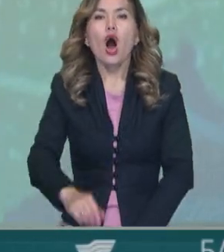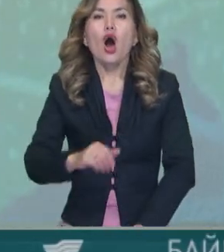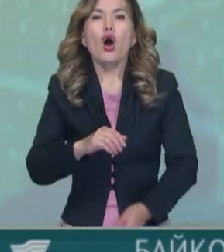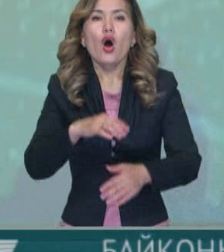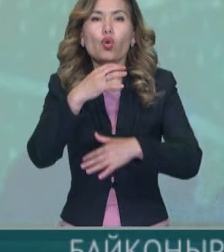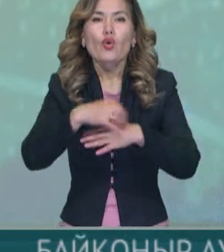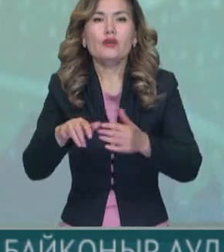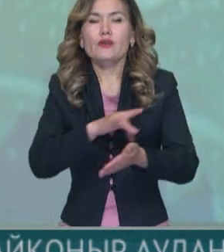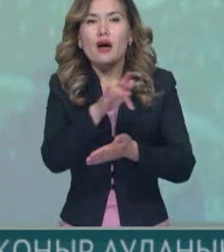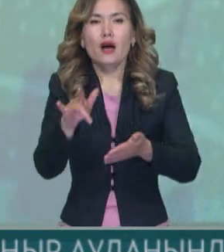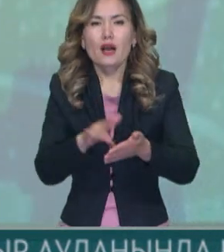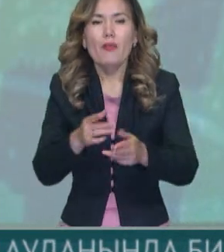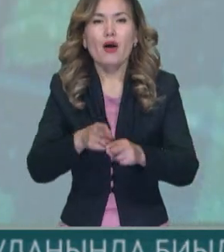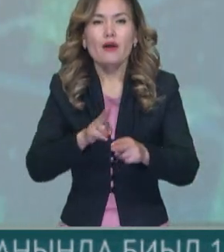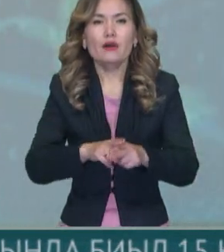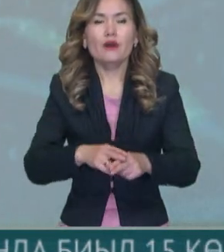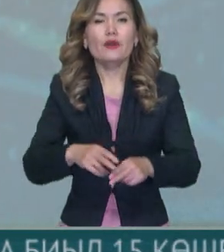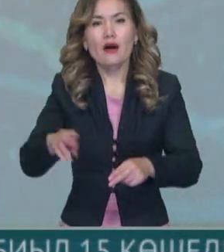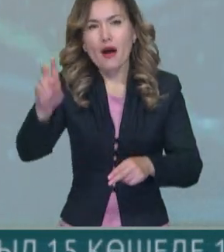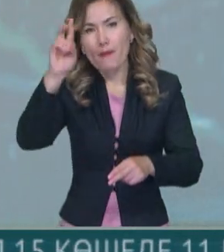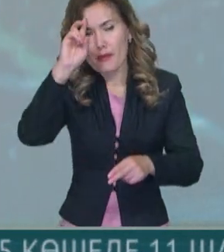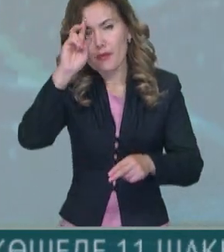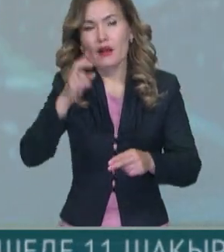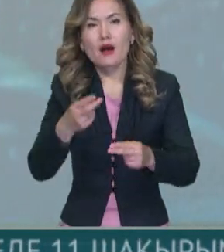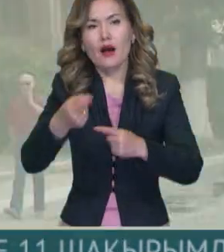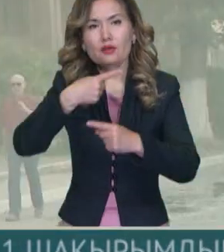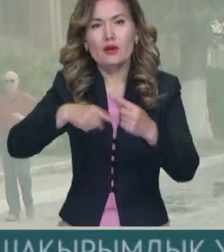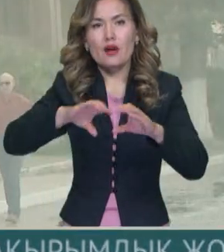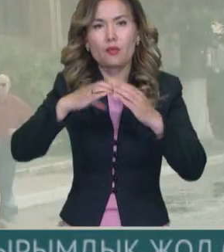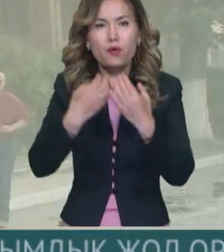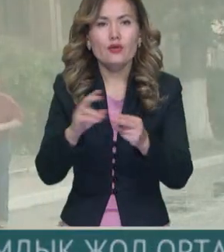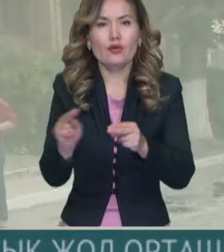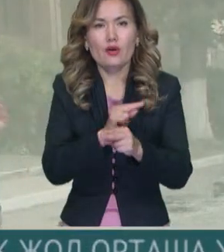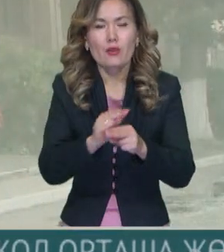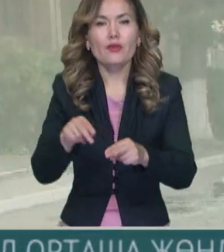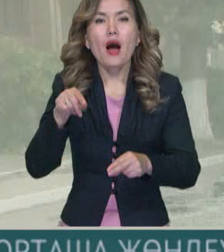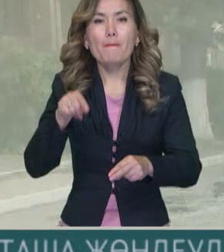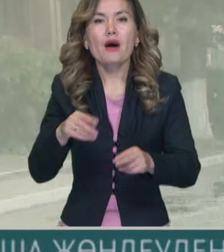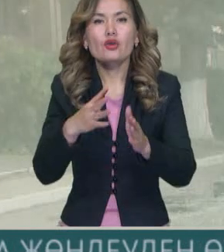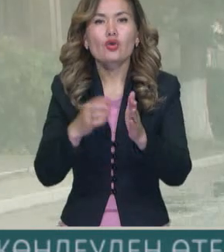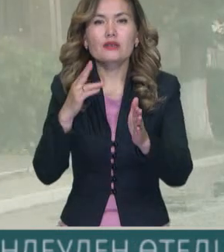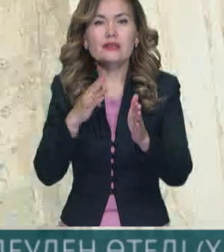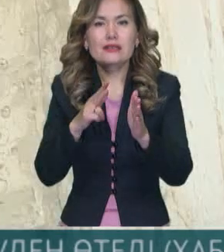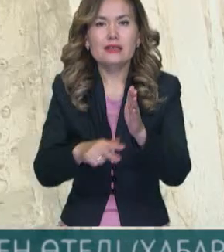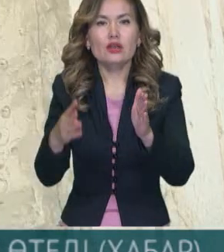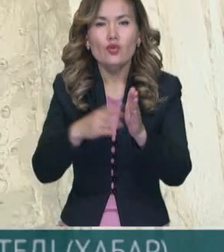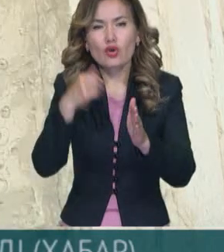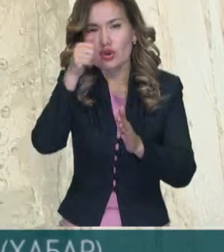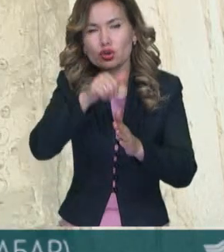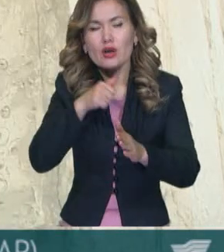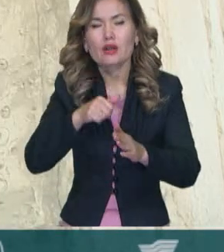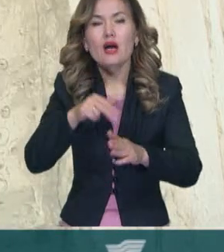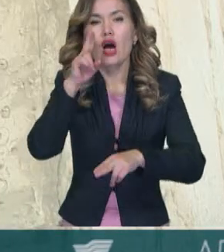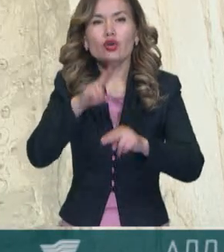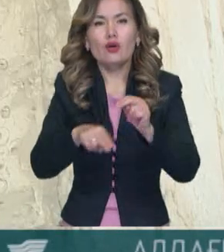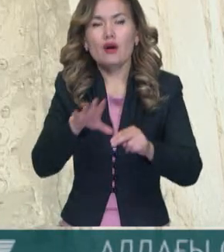Көкшетаудағы жеңіл атлетика манежі ширек ғасырдан соң мемлекет меншігіне қайта өтті. Аталған ғимарат 1989 жылы тұрғызылған.